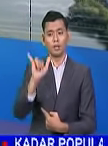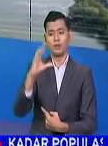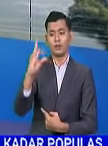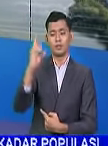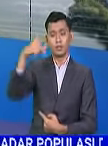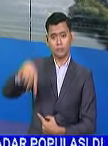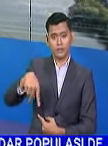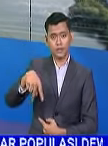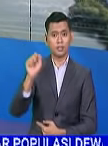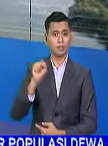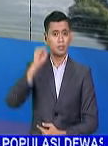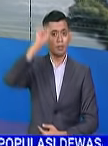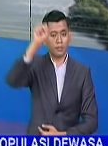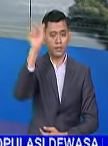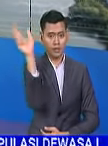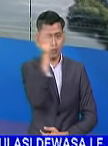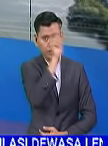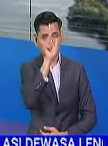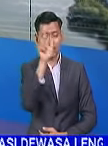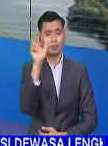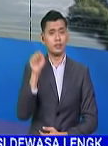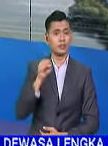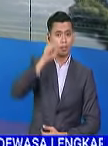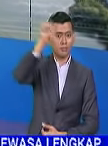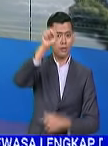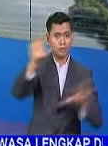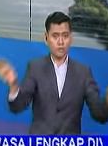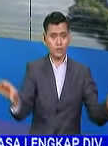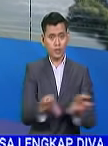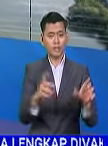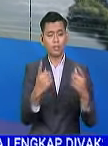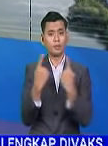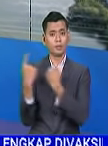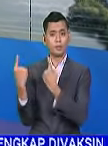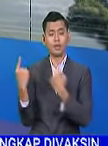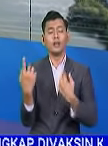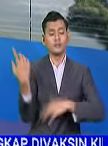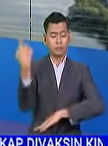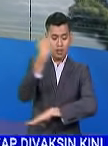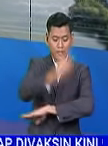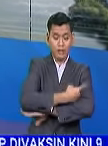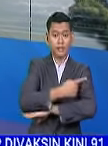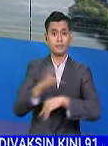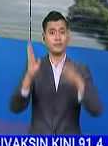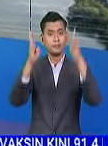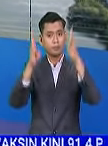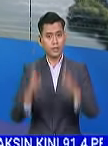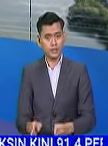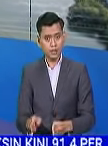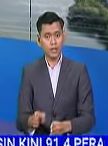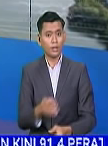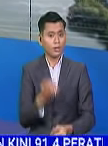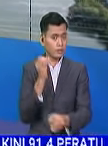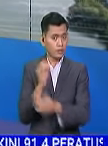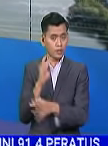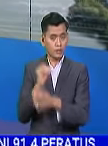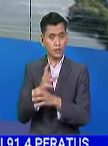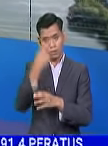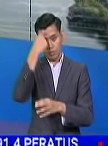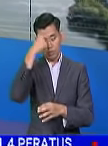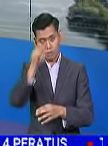ini, Kerajaan Negeri buat julung kalinya menganjurkan sambutan Hari Etnik. Ia selaras usaha memartabatkan bahasa